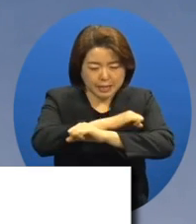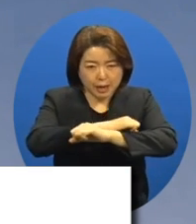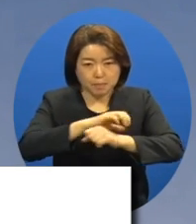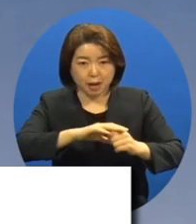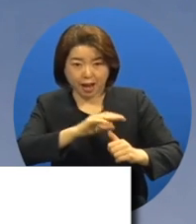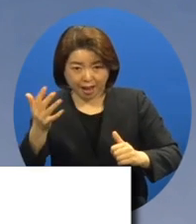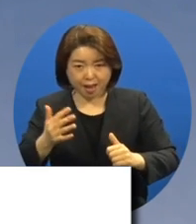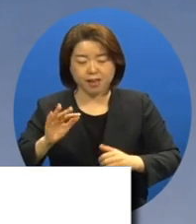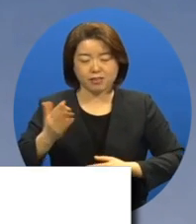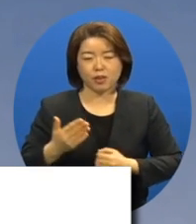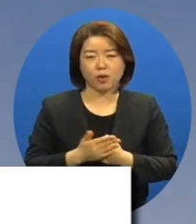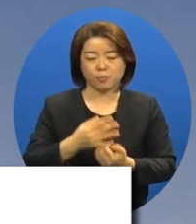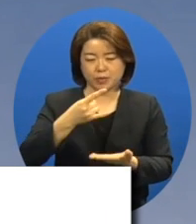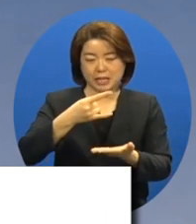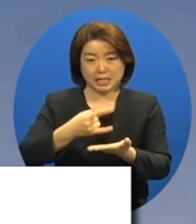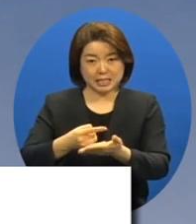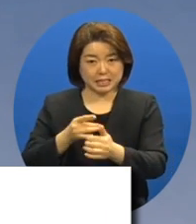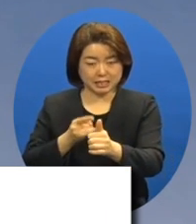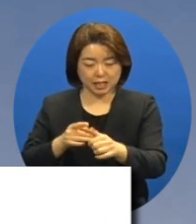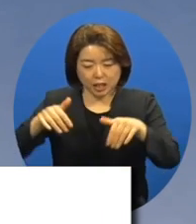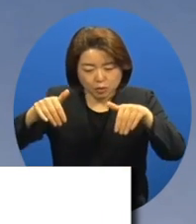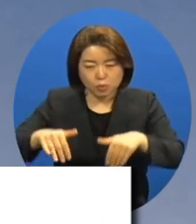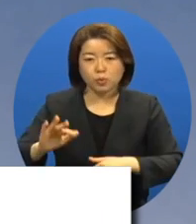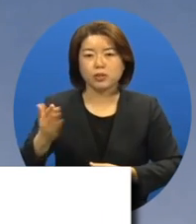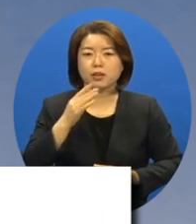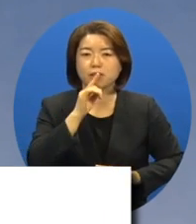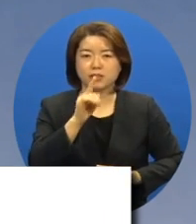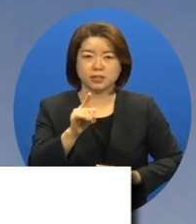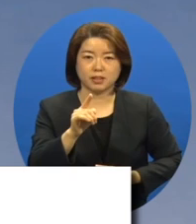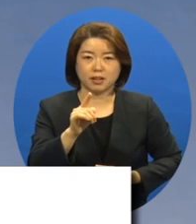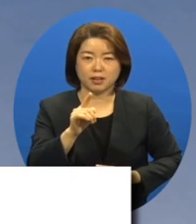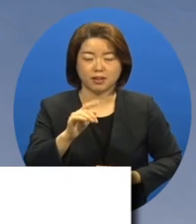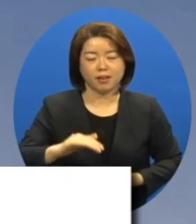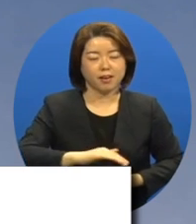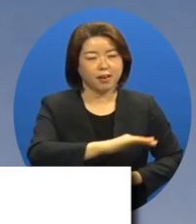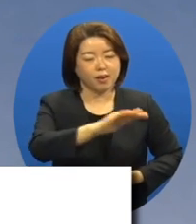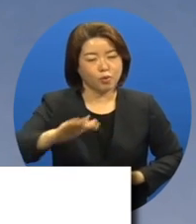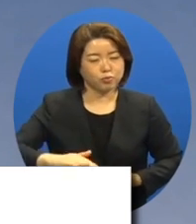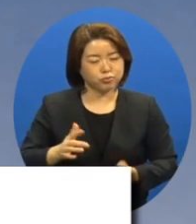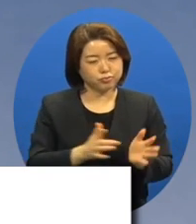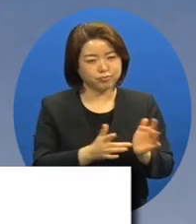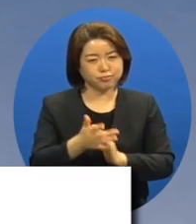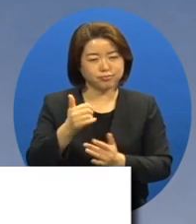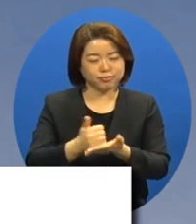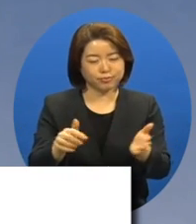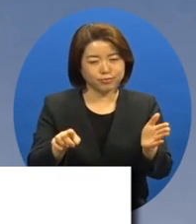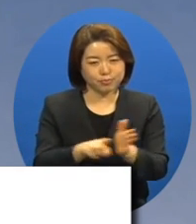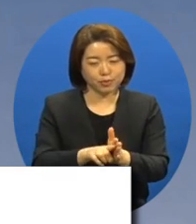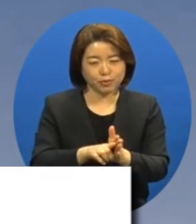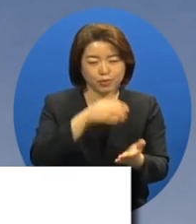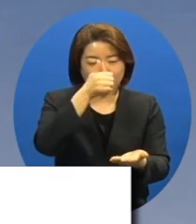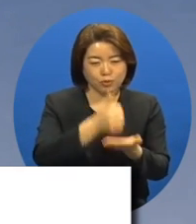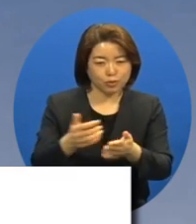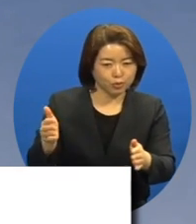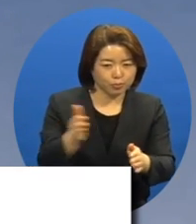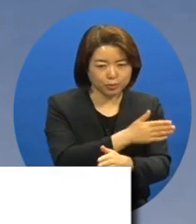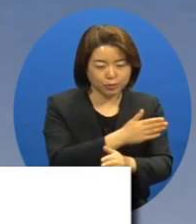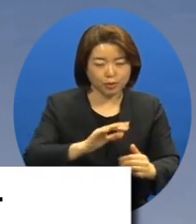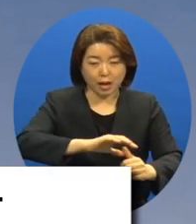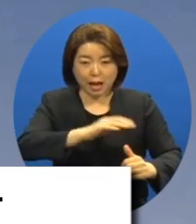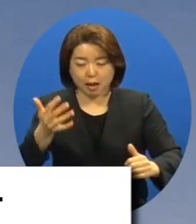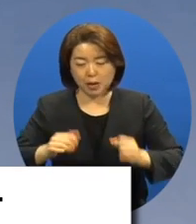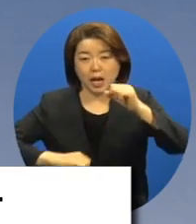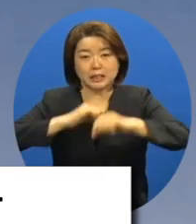의 이에게 종이 되었느니라 우리가 예수를 믿고 죄에서 해방되어 자유를 얻었습니다